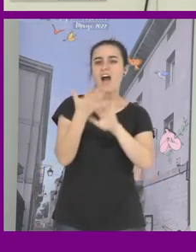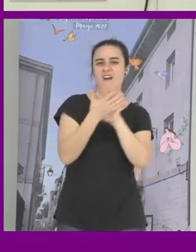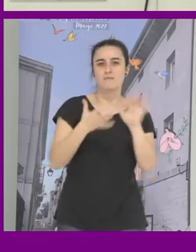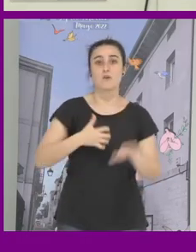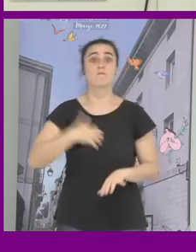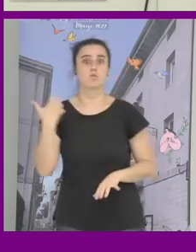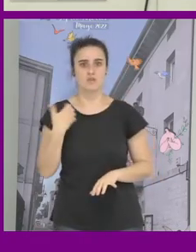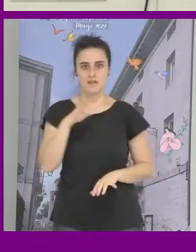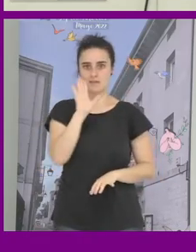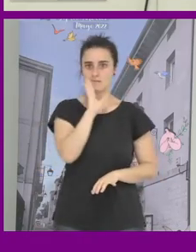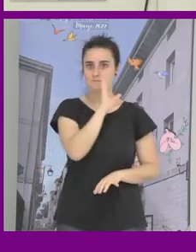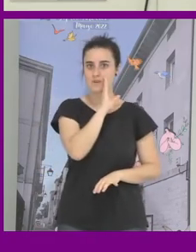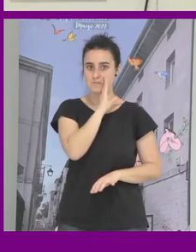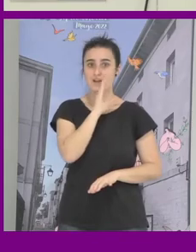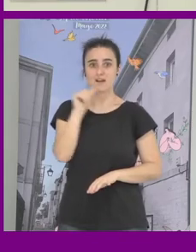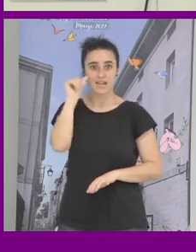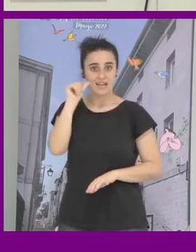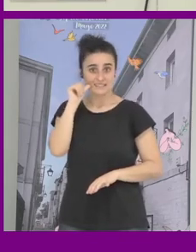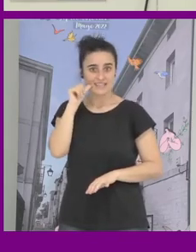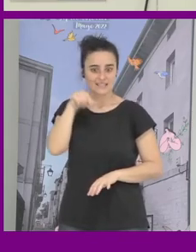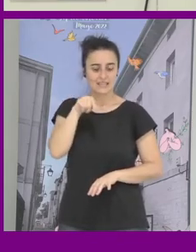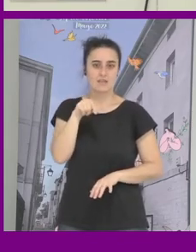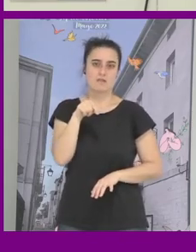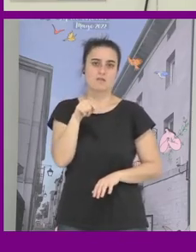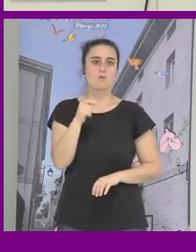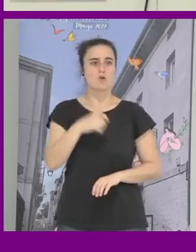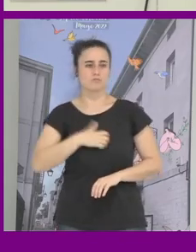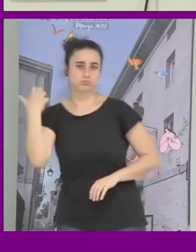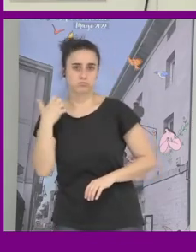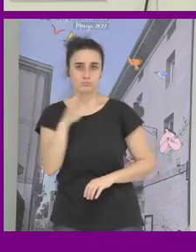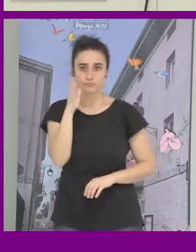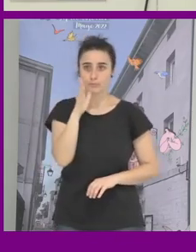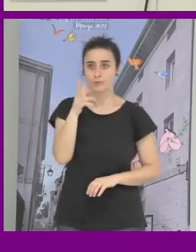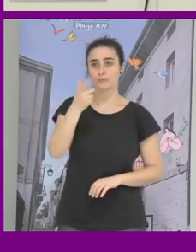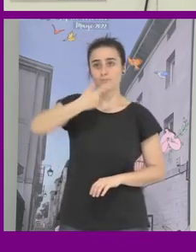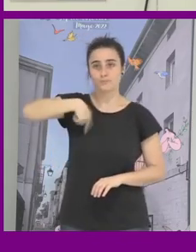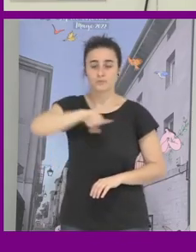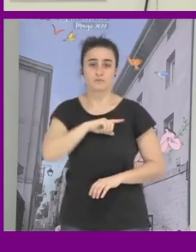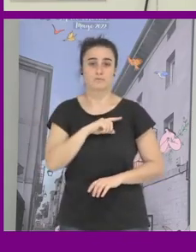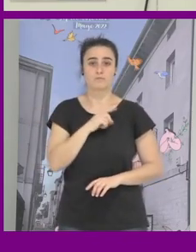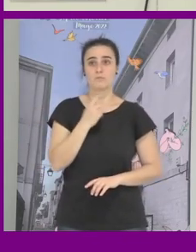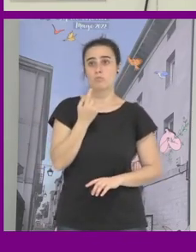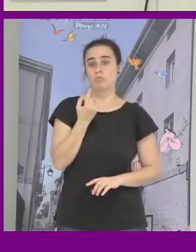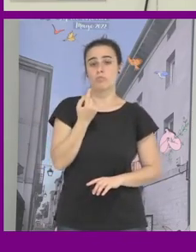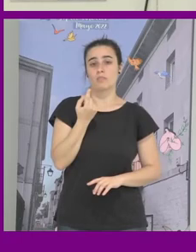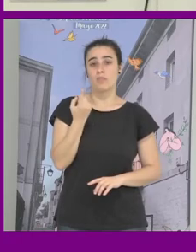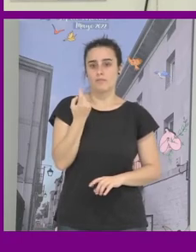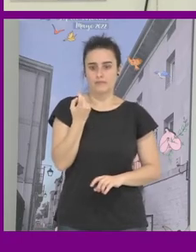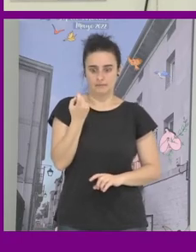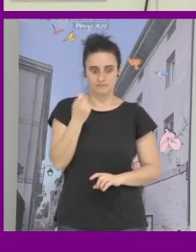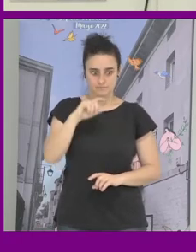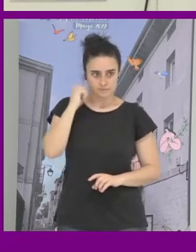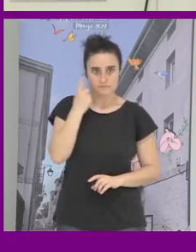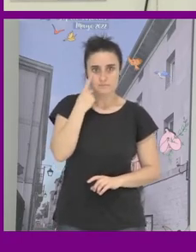gestante gure taldean eta estanda horiekin, ez? Eskerrak Adrian Ritz daukagula, ba ulertzeko, ba